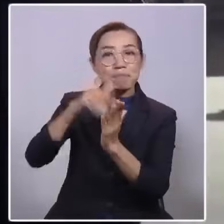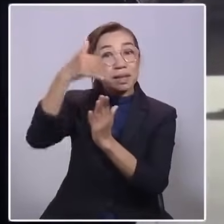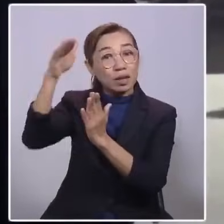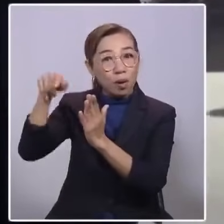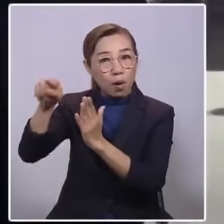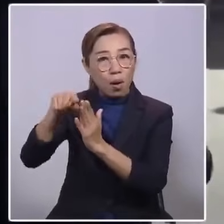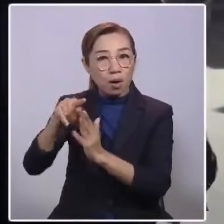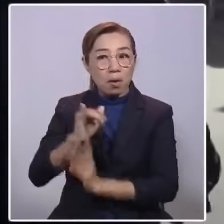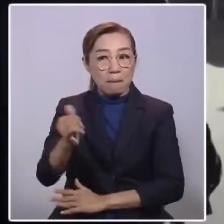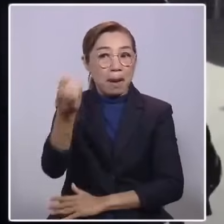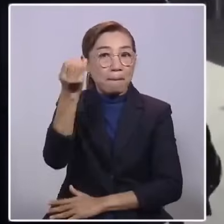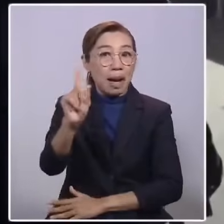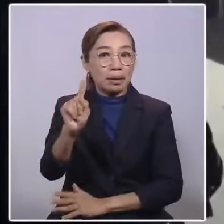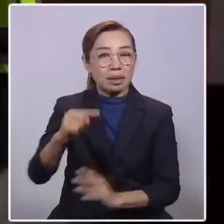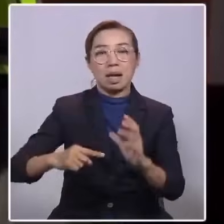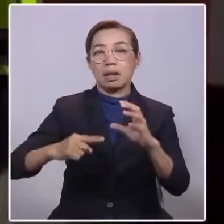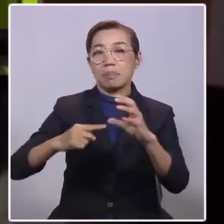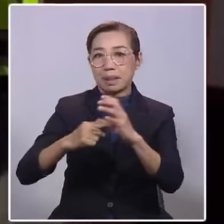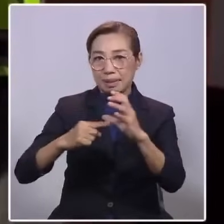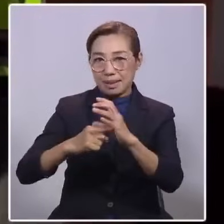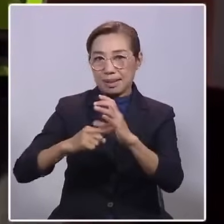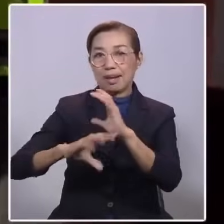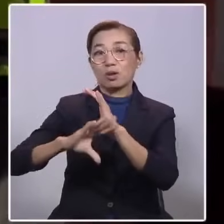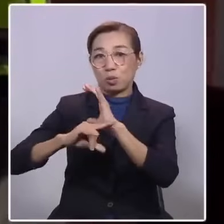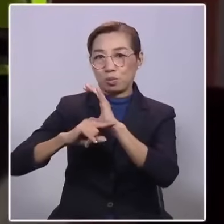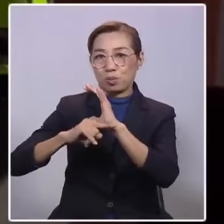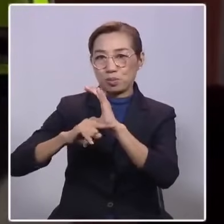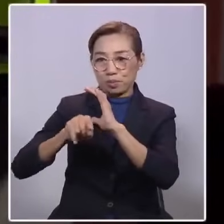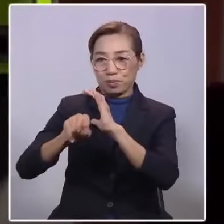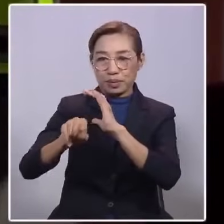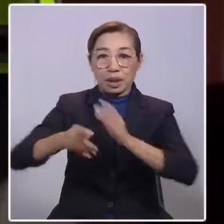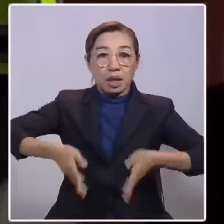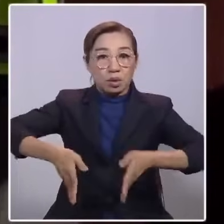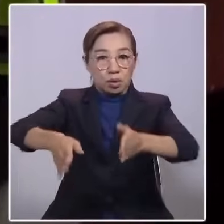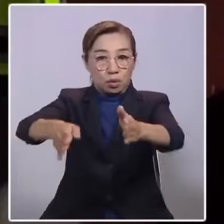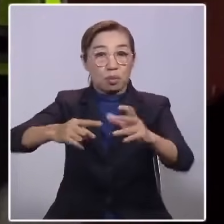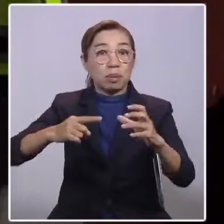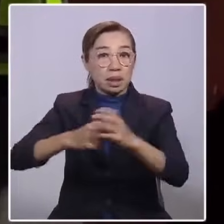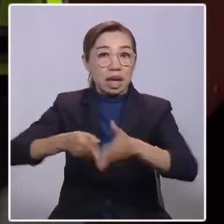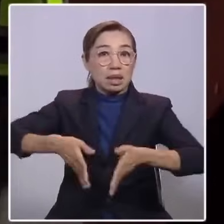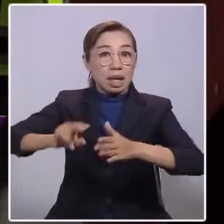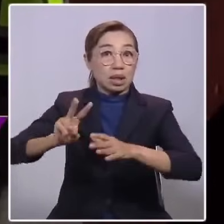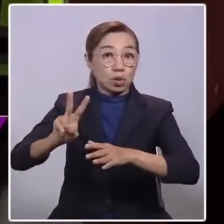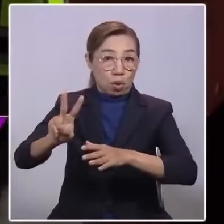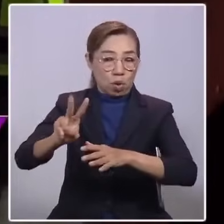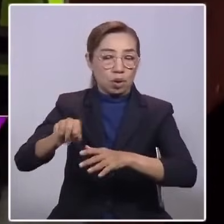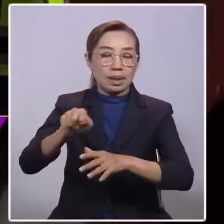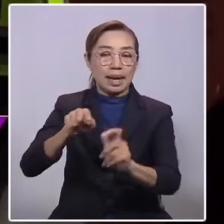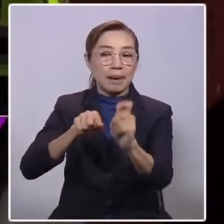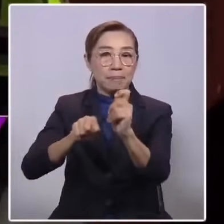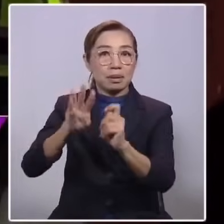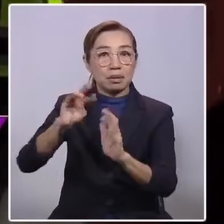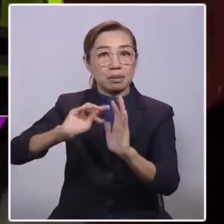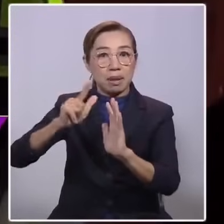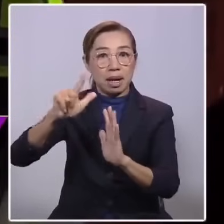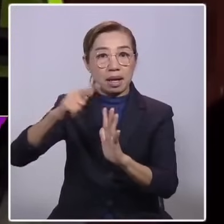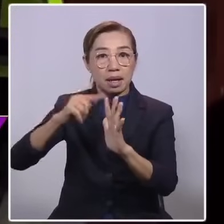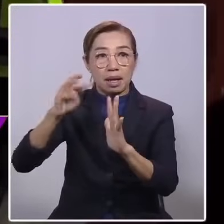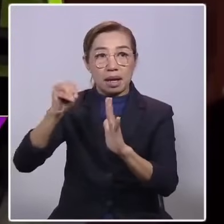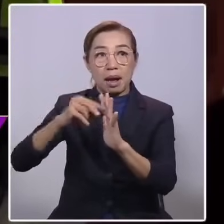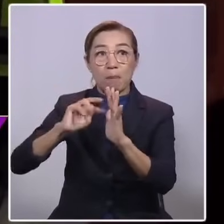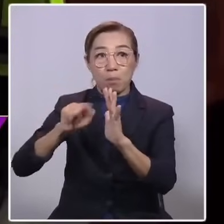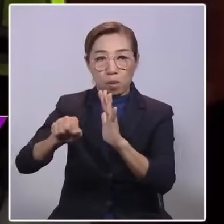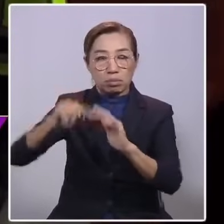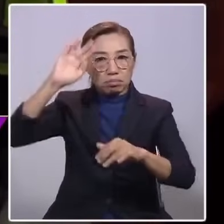พัทยาชลบุรีนะครับผู้สื่อข่าวลงพื้นที่ไปที่ถนนพัทยาสาย 2ที่บางละมุงนะครับก็มีการตั้งด่านวัด